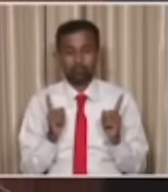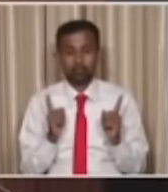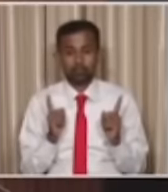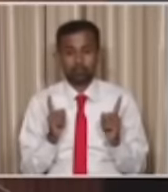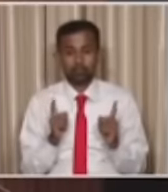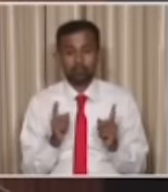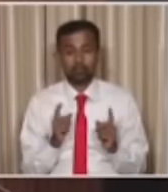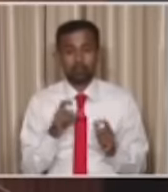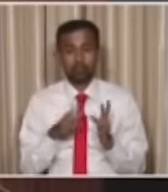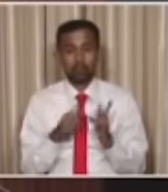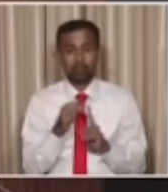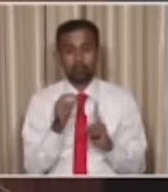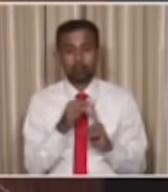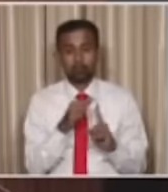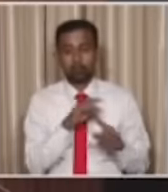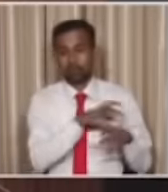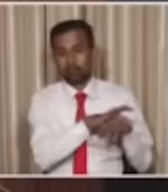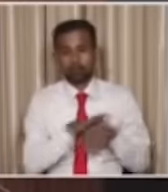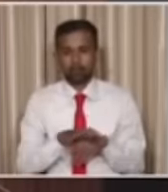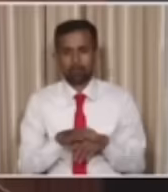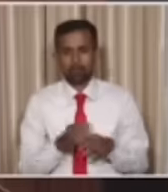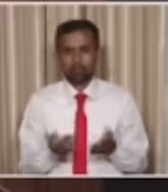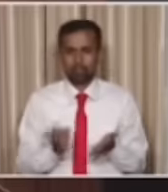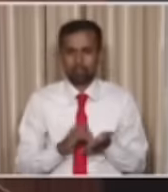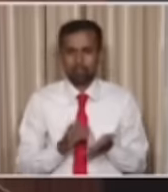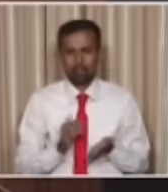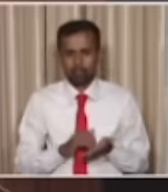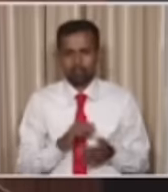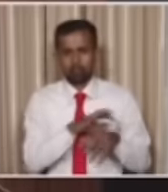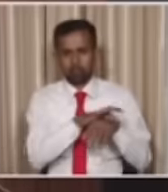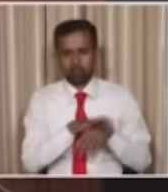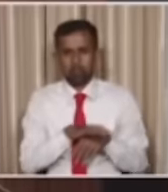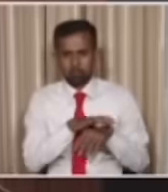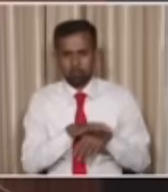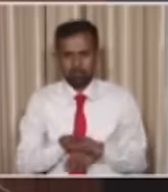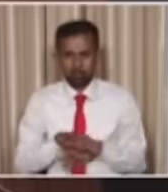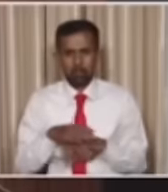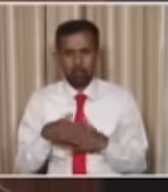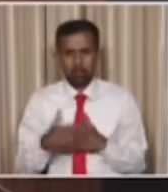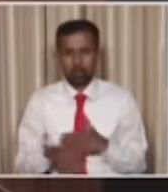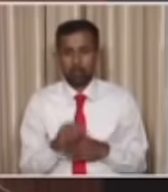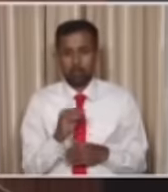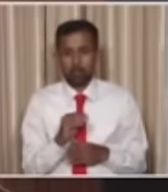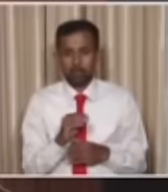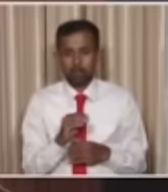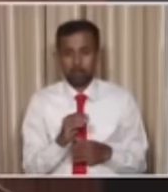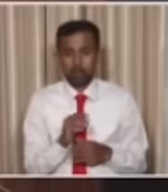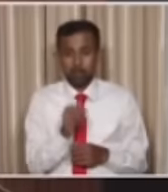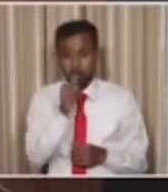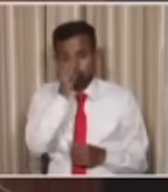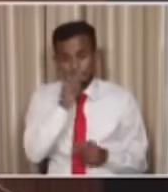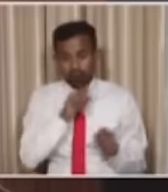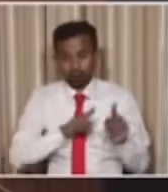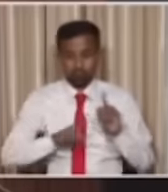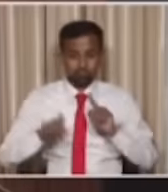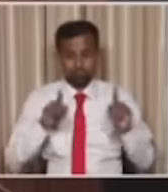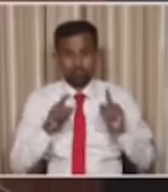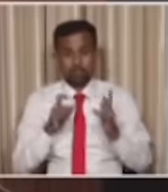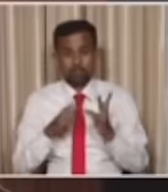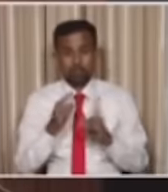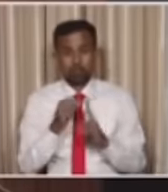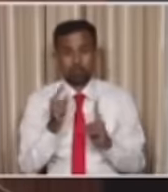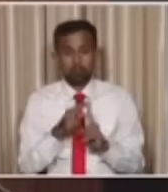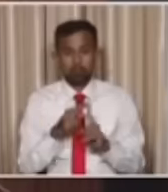ක්‍රිකට් බෝඩ් එක කෝප් එකට ගෙන්නුවේ. අවස්ථා ගණනාවක් කෝප් එකට ගෙන්නුවා ක්‍රිකට් බෝඩ් එක. නමුත් වංගු ගහලා වින්තු ගහලා ඒ කෝප් එක